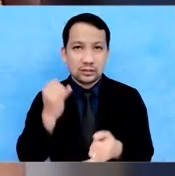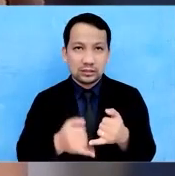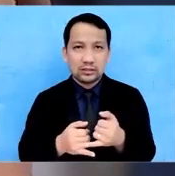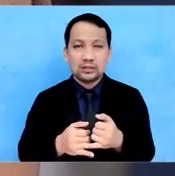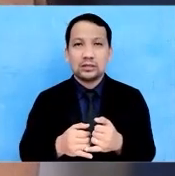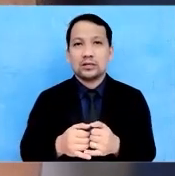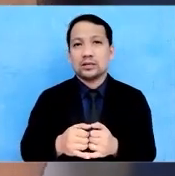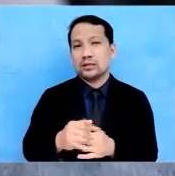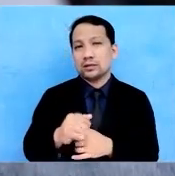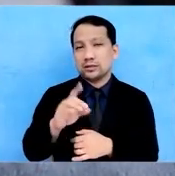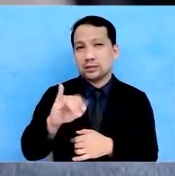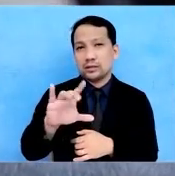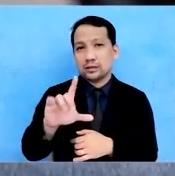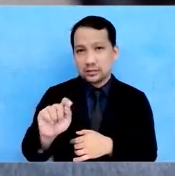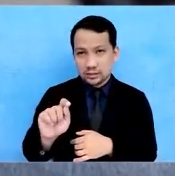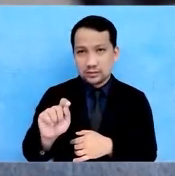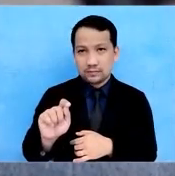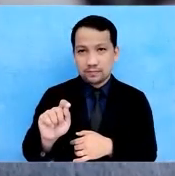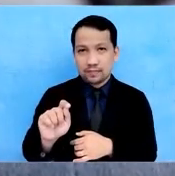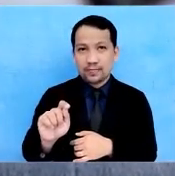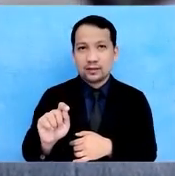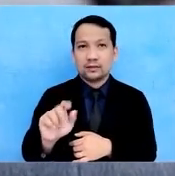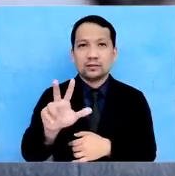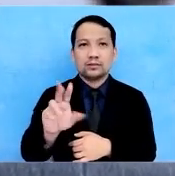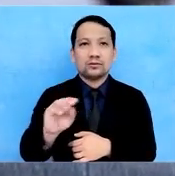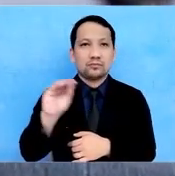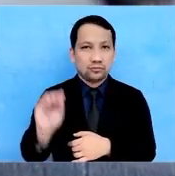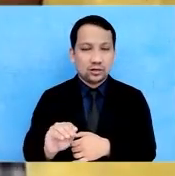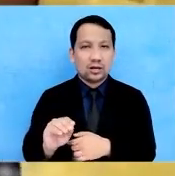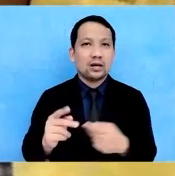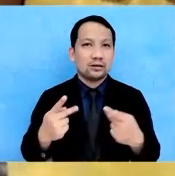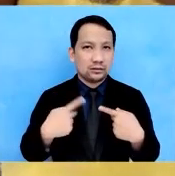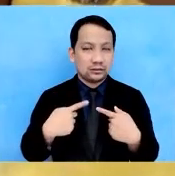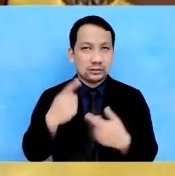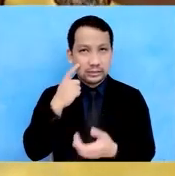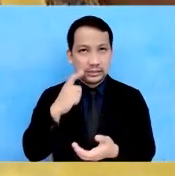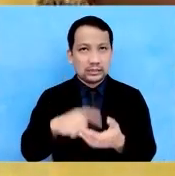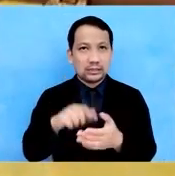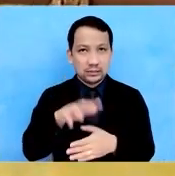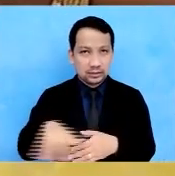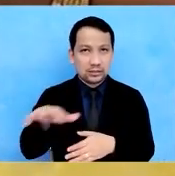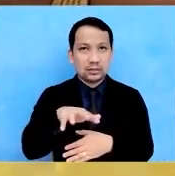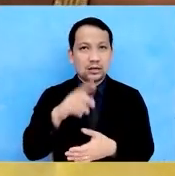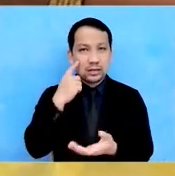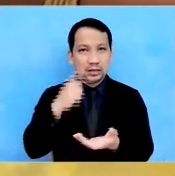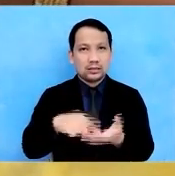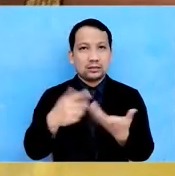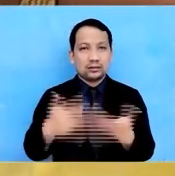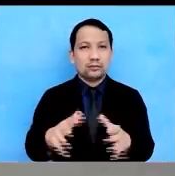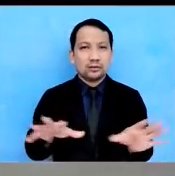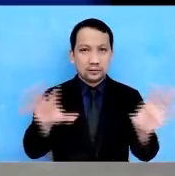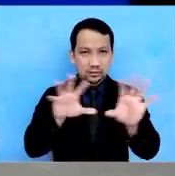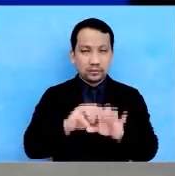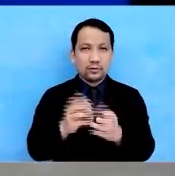of Information and Communications Technology, 44% pa lang ang subscribers sa bansa ang rehistrado. Pero sa kabila ng hiling